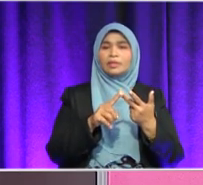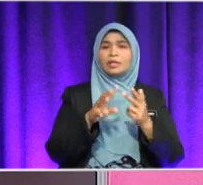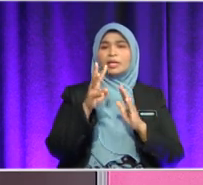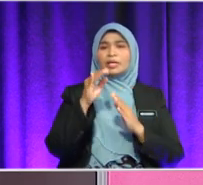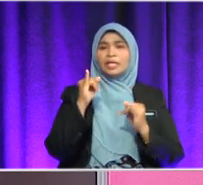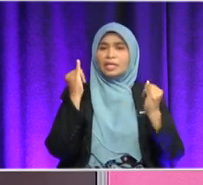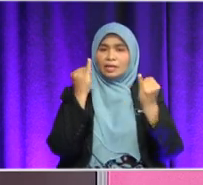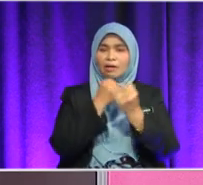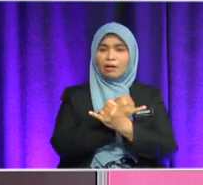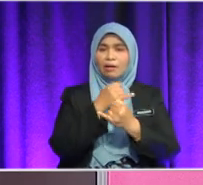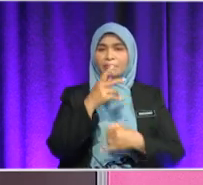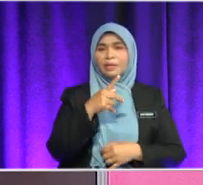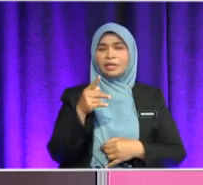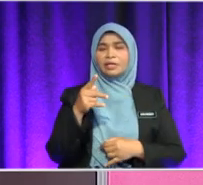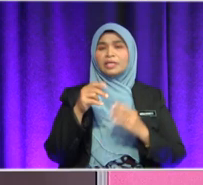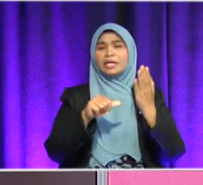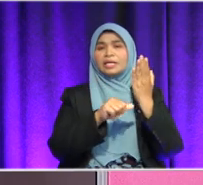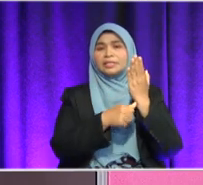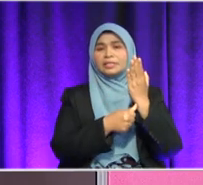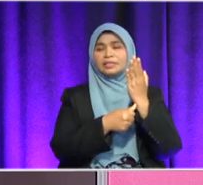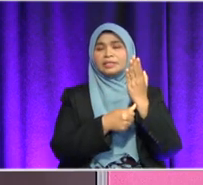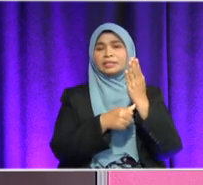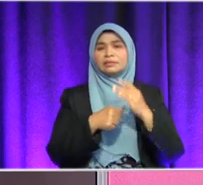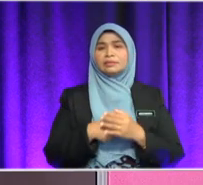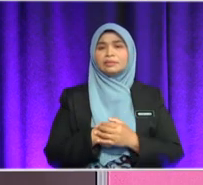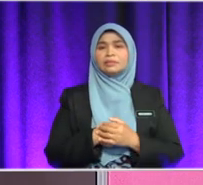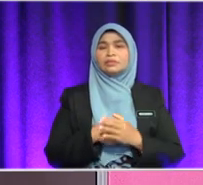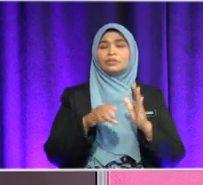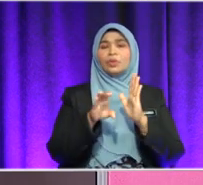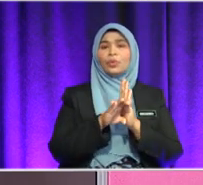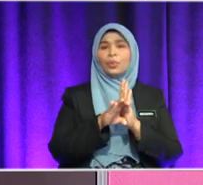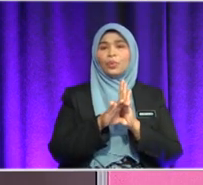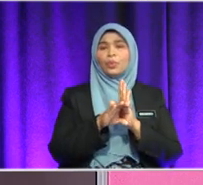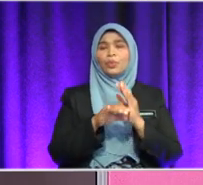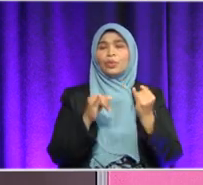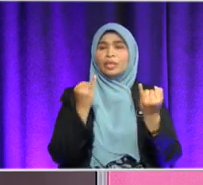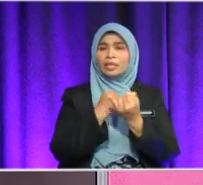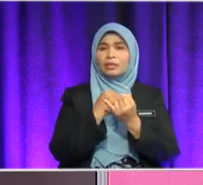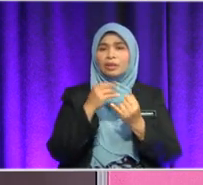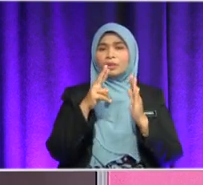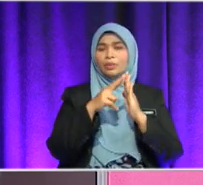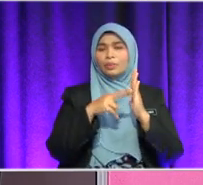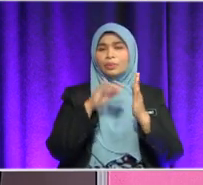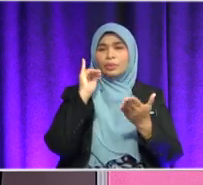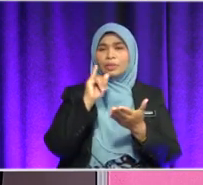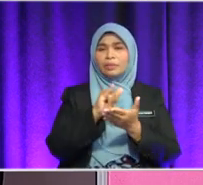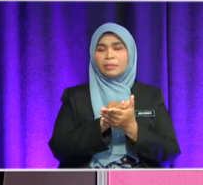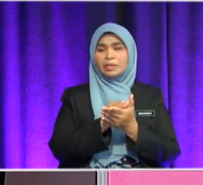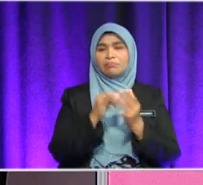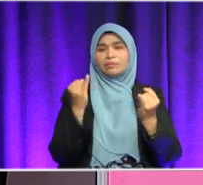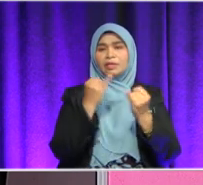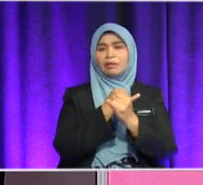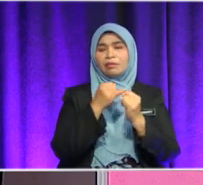mengingkari perkara-perkara asas perkara asas coba mengingkari Rukun Iman mengingkari rukun